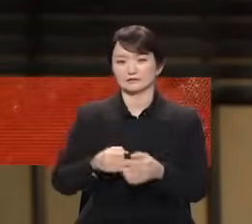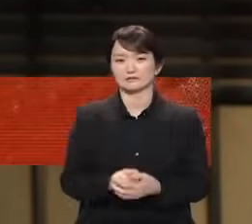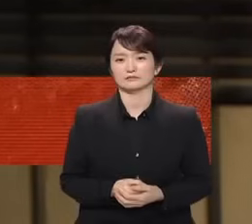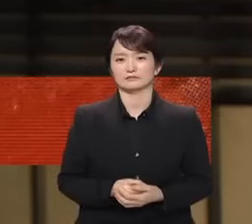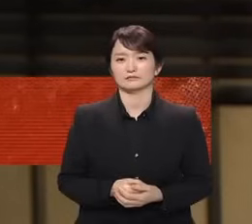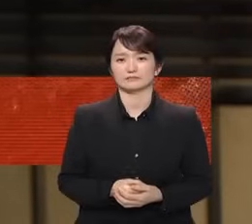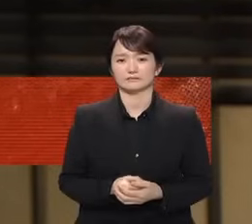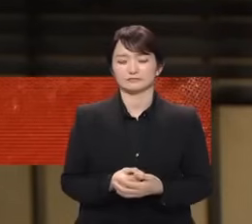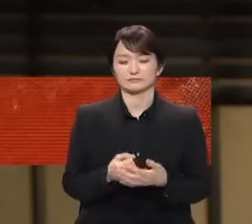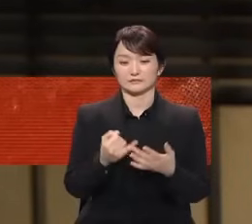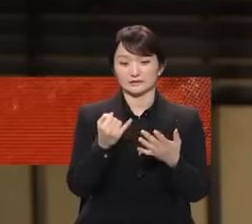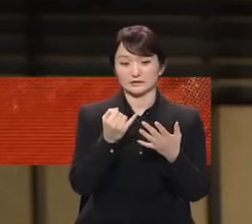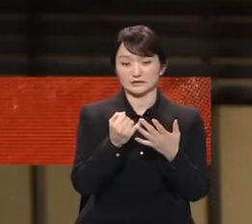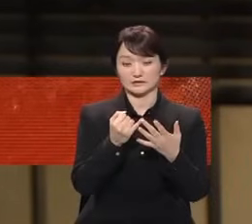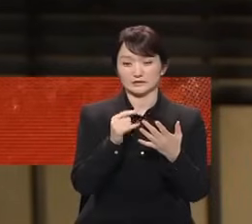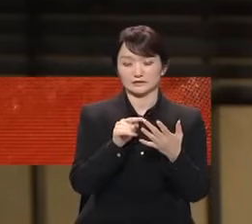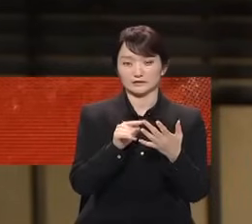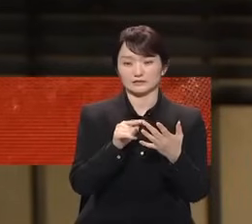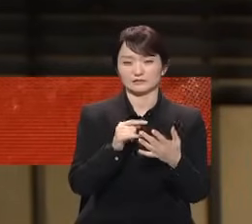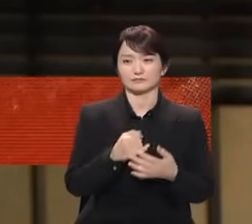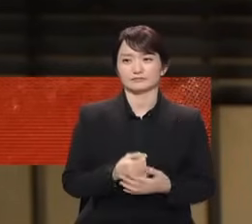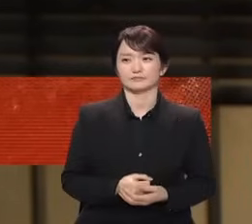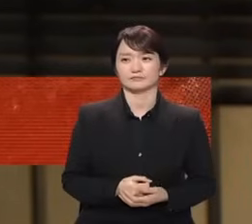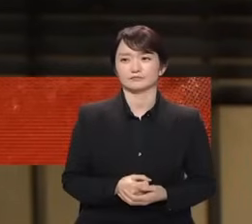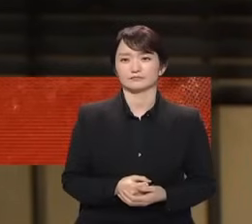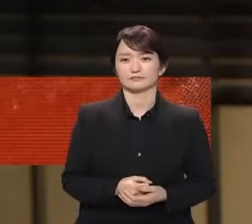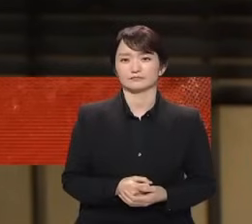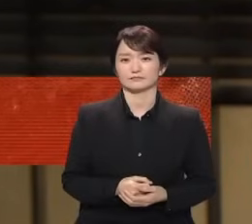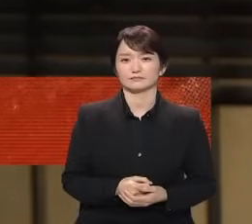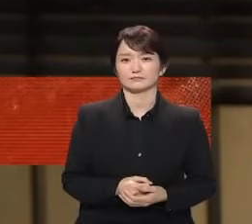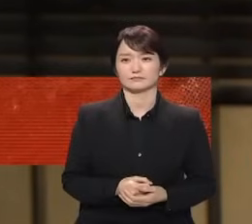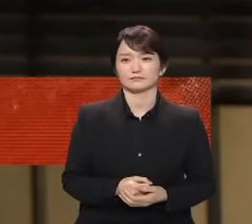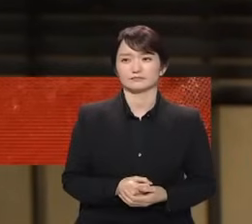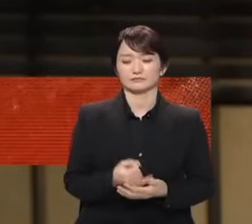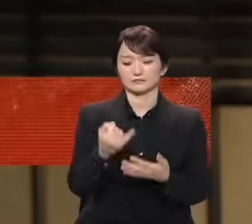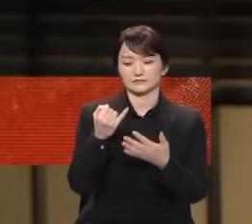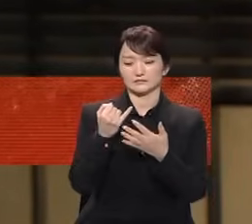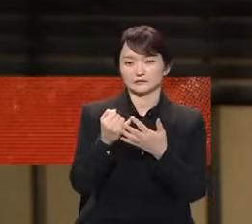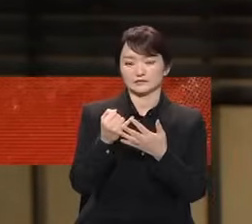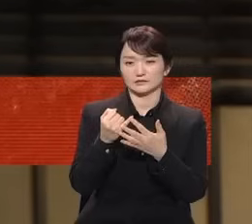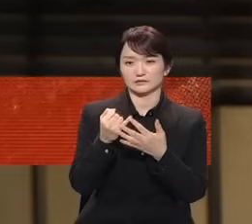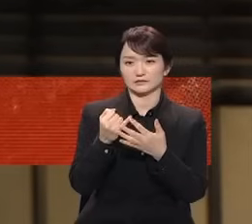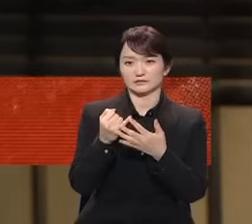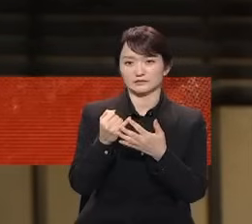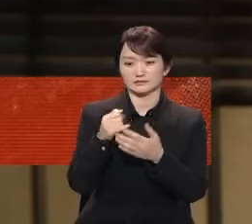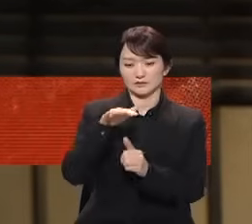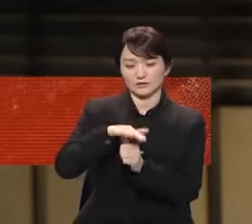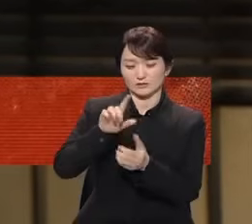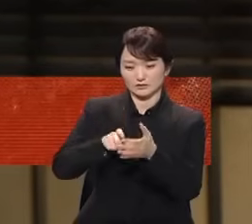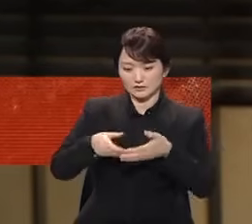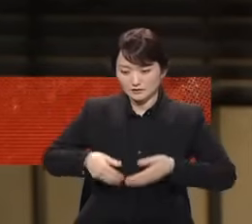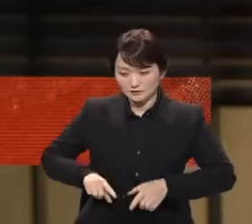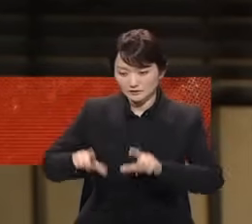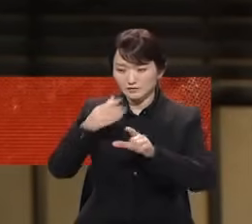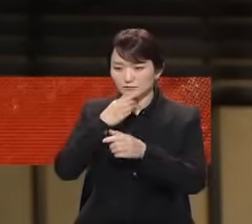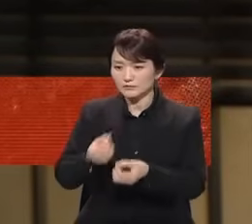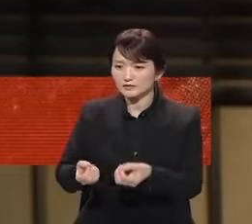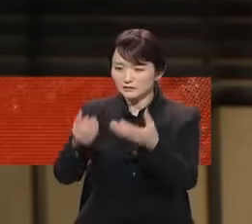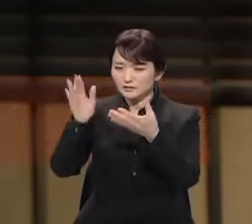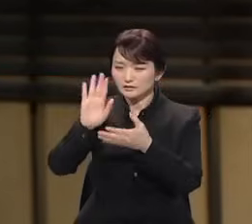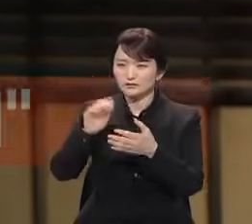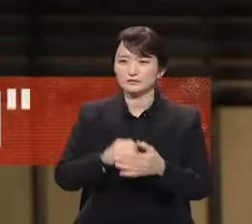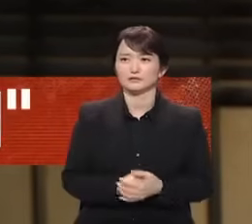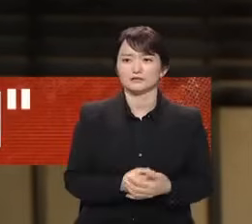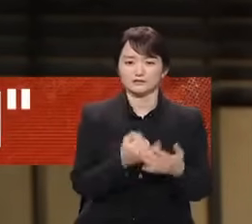같습니다. 특히 큰 딸 같은 경우는 어릴 때부터 생일 파티 한번 안 열어줬는데 세상에. 작은 딸은 이제 막내 딸은